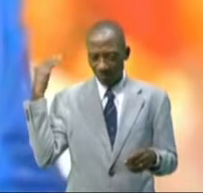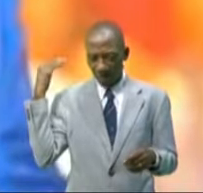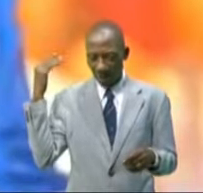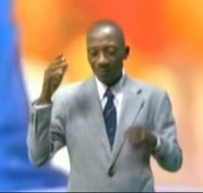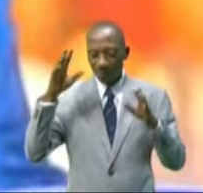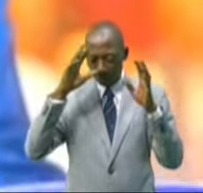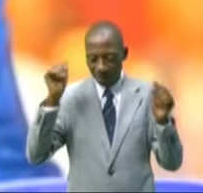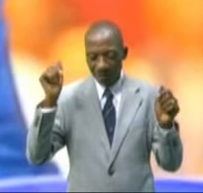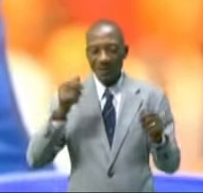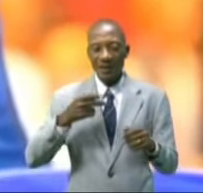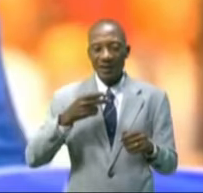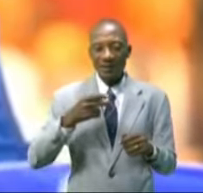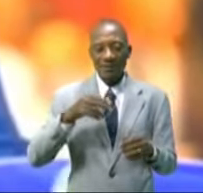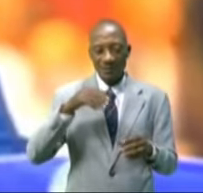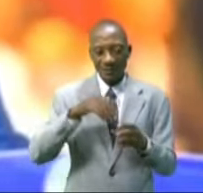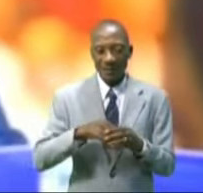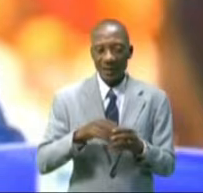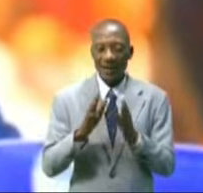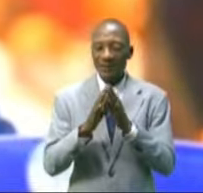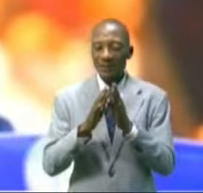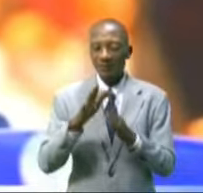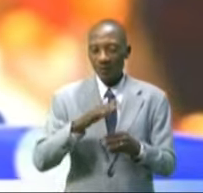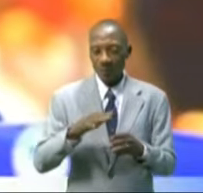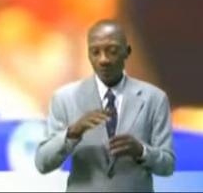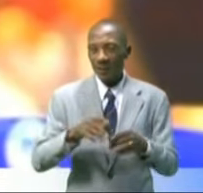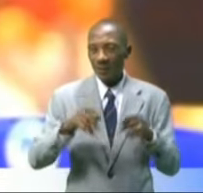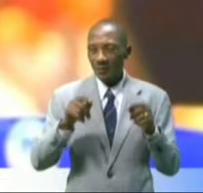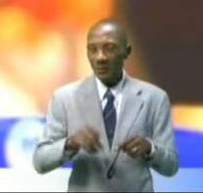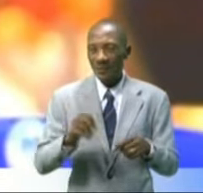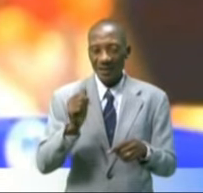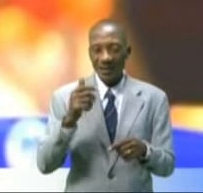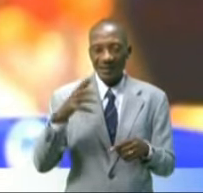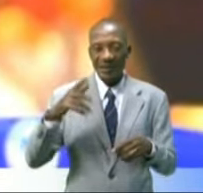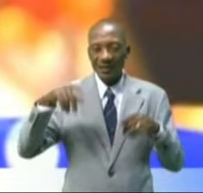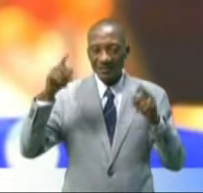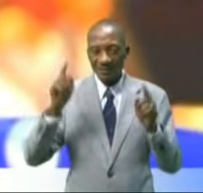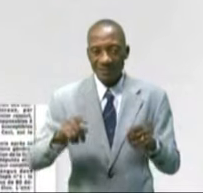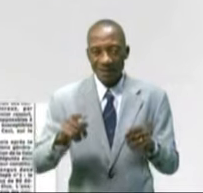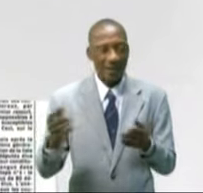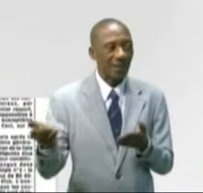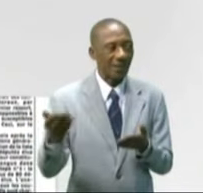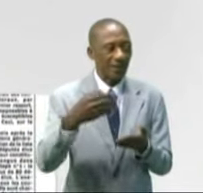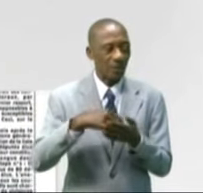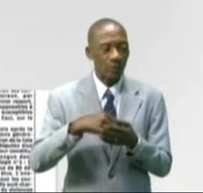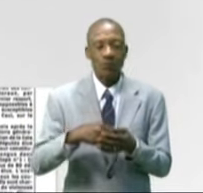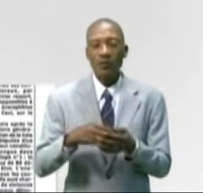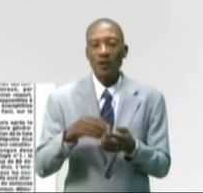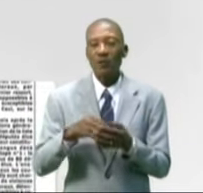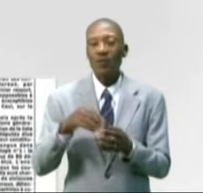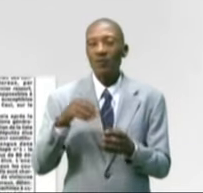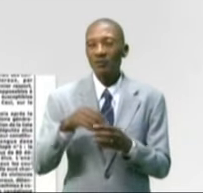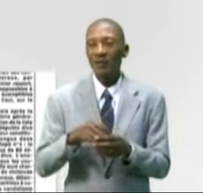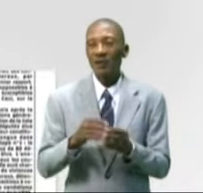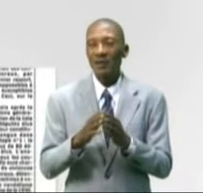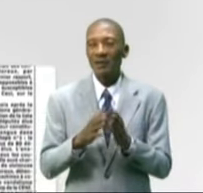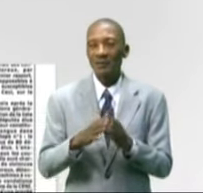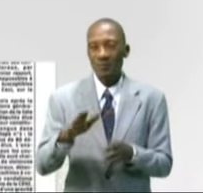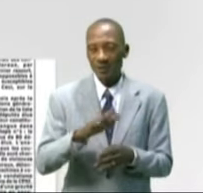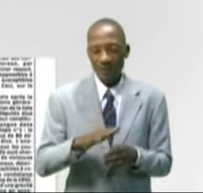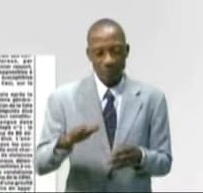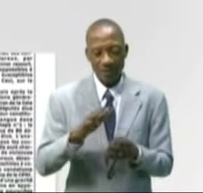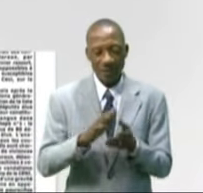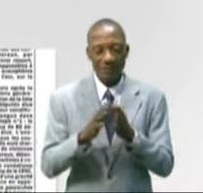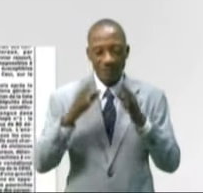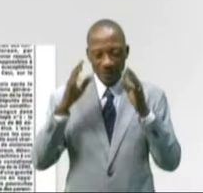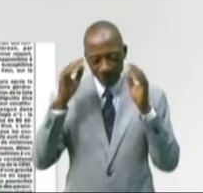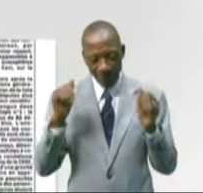sauf improbable déconvenu, à occuper le perchoir de l'Assemblée nationale. Il y a lieu de reconnaître, dit le confrère, que